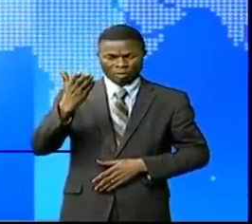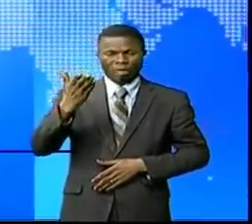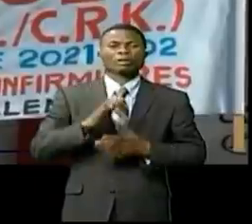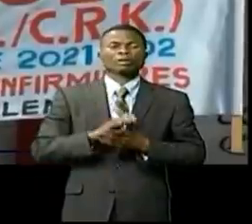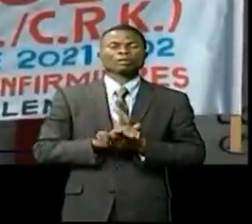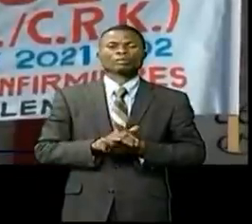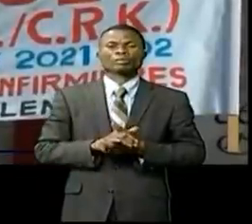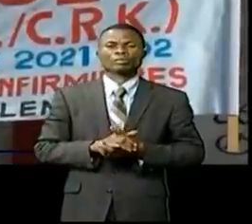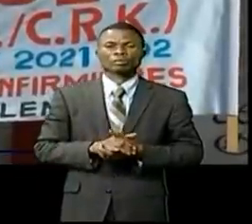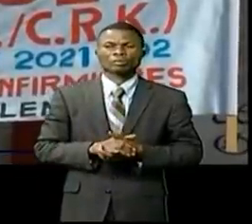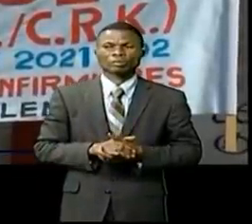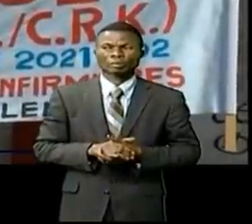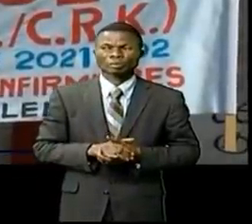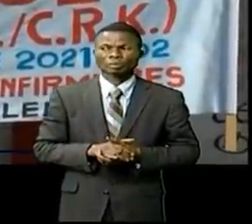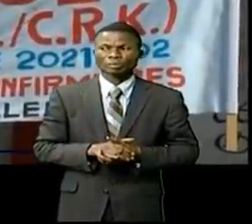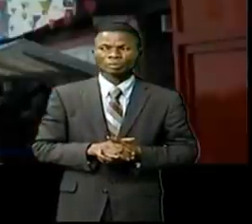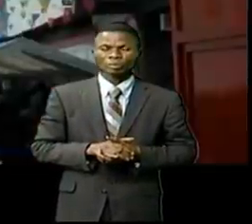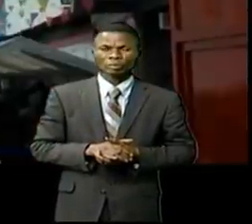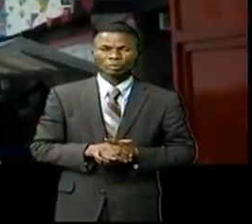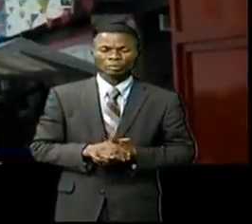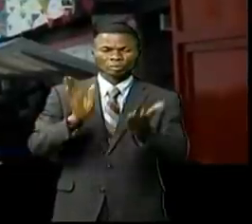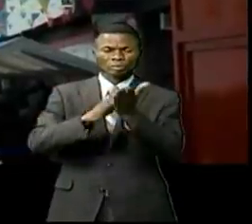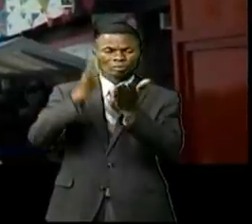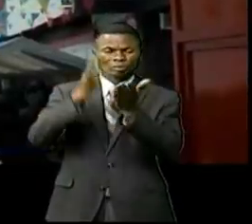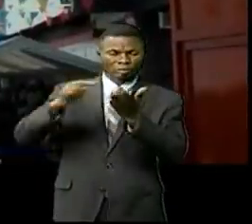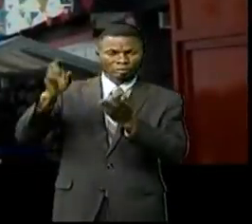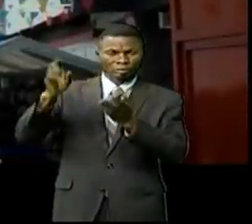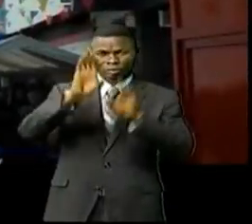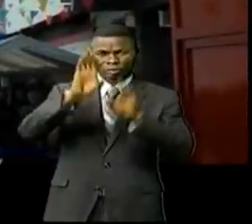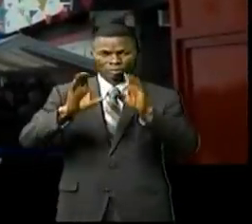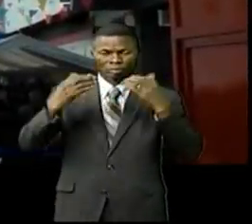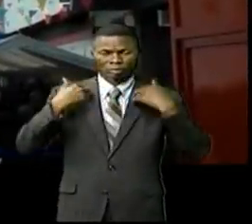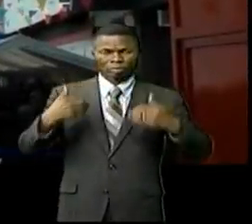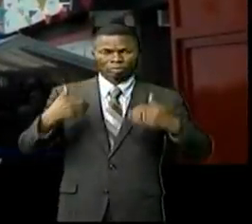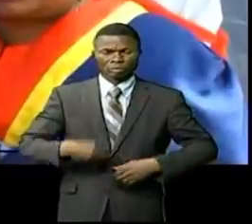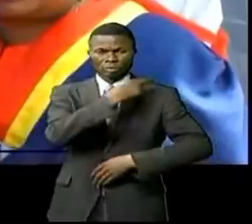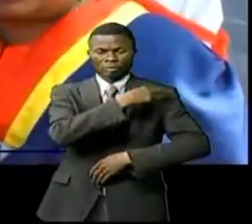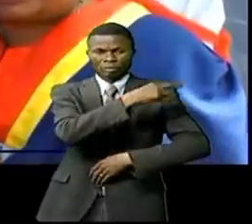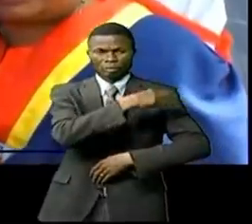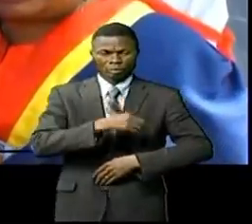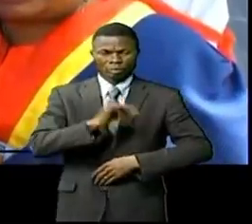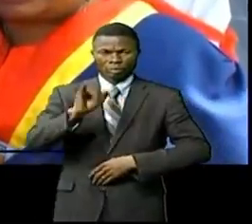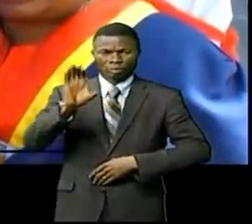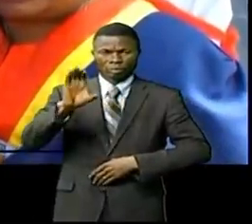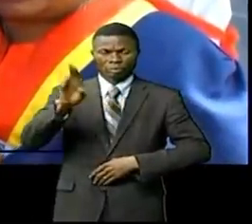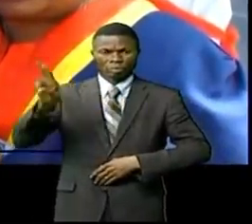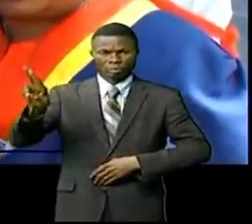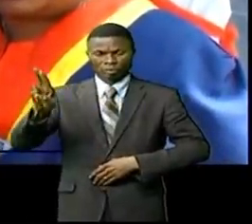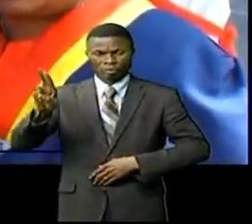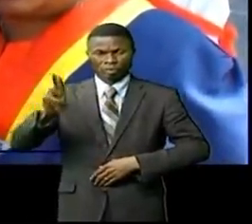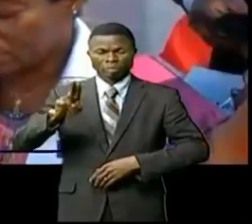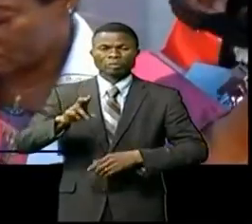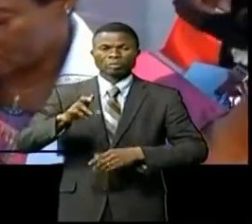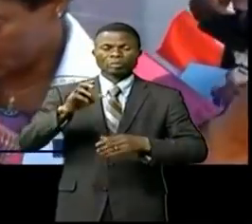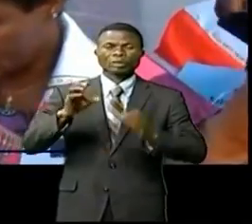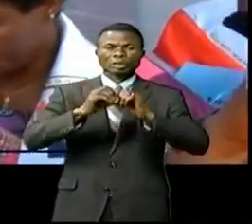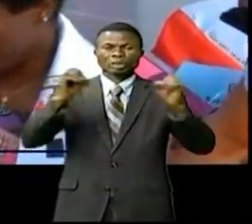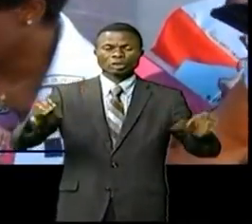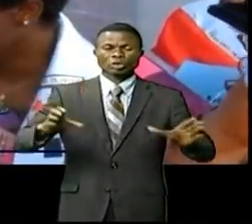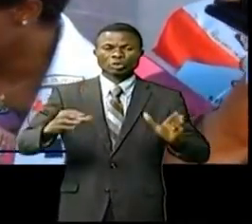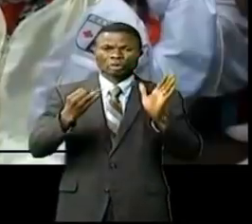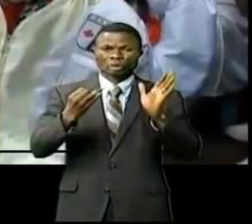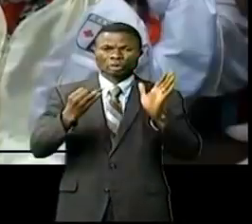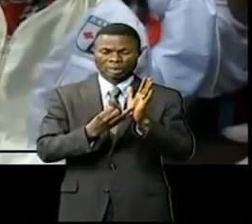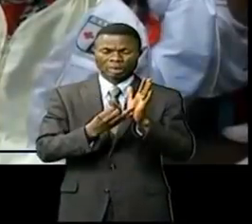Kankolongo. L'Institut supérieur de sciences de santé de la Croix-Rouge ICCR a lancé 92 licenciés et